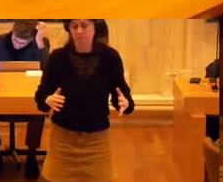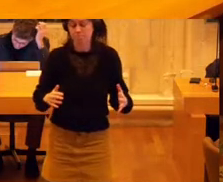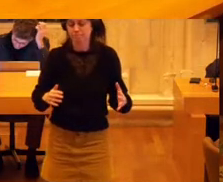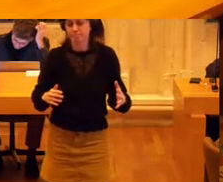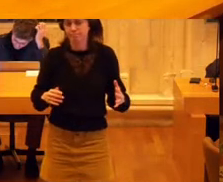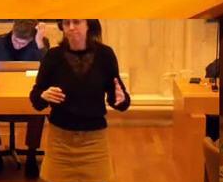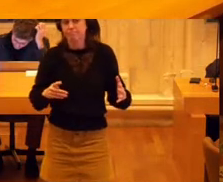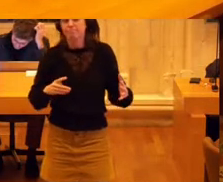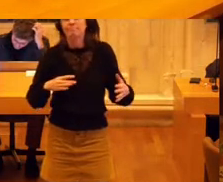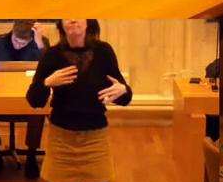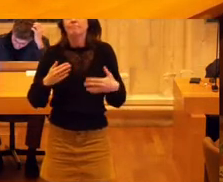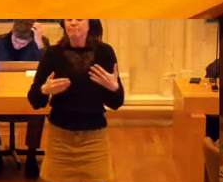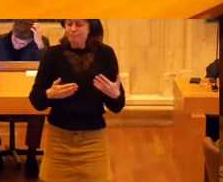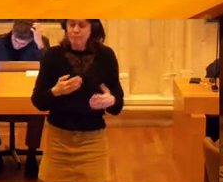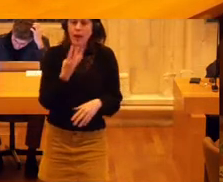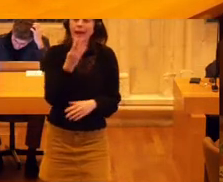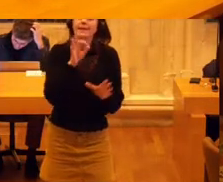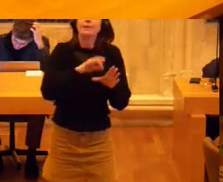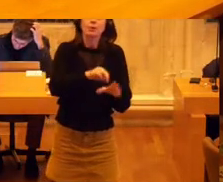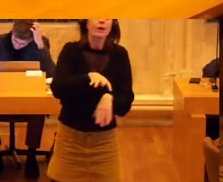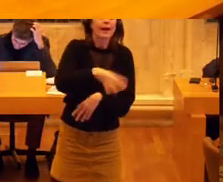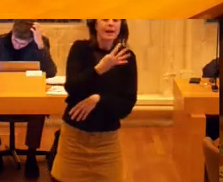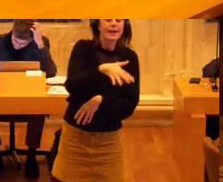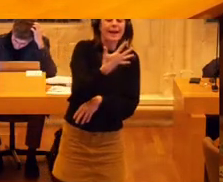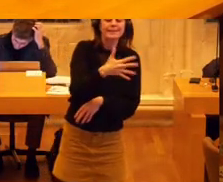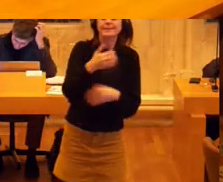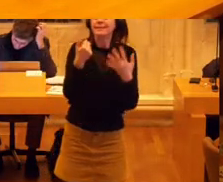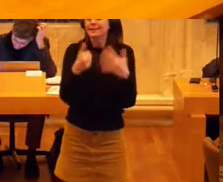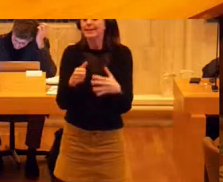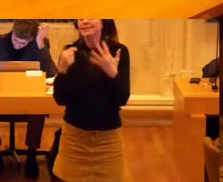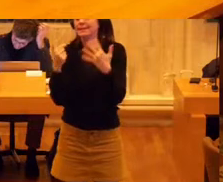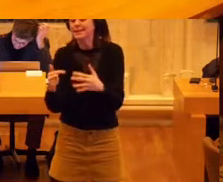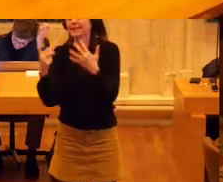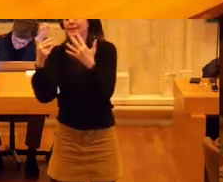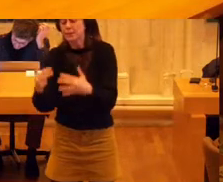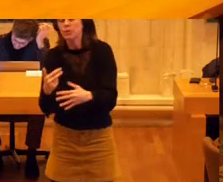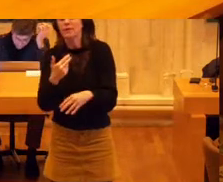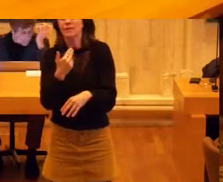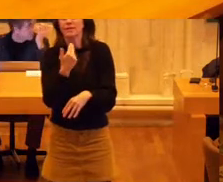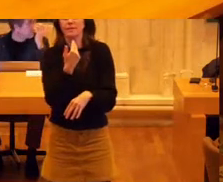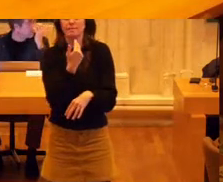voulez... Donc, les 4 délibérations, 15, 16, 17 et 18.